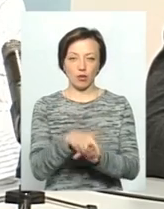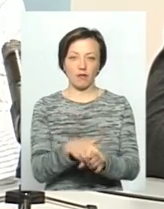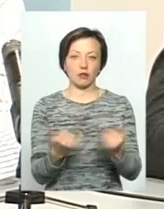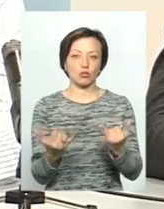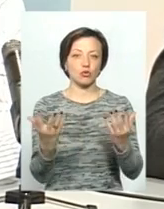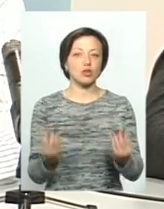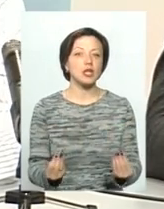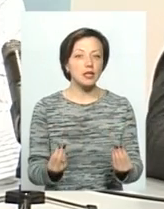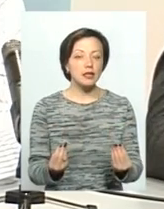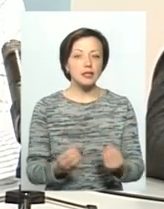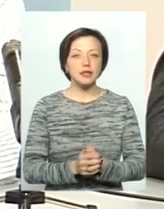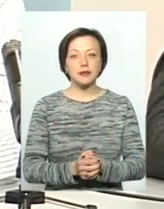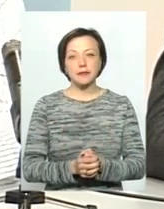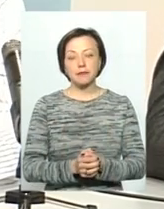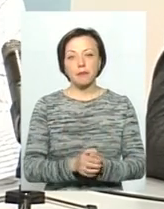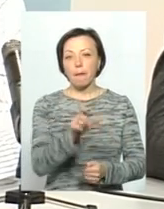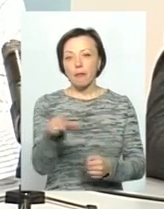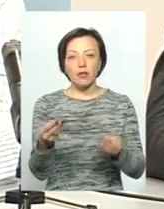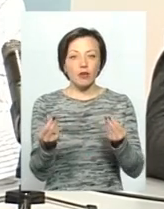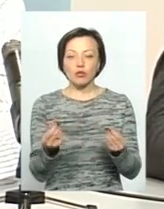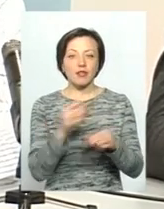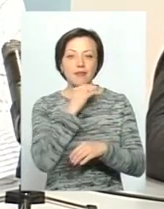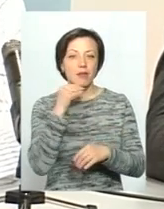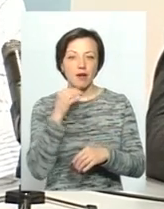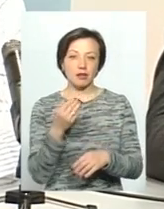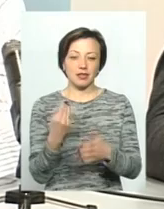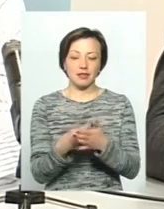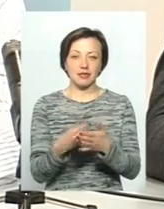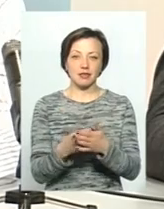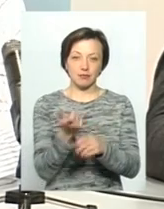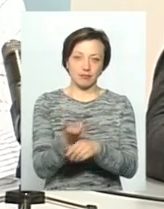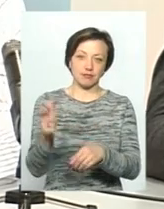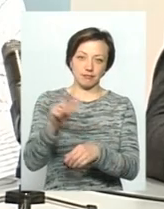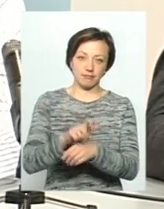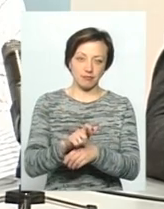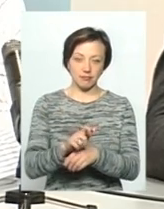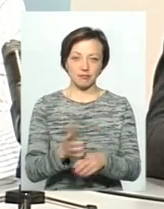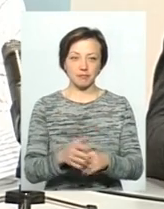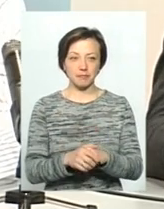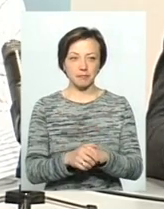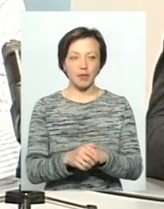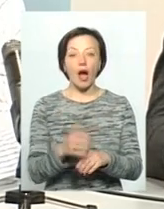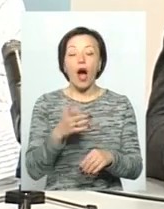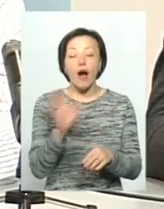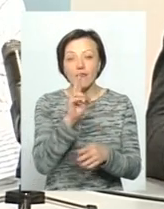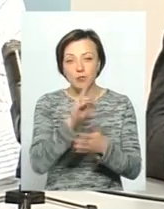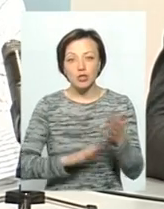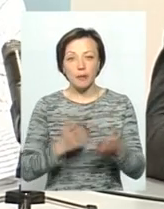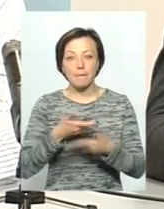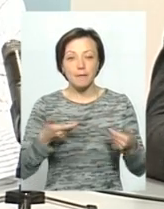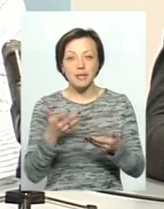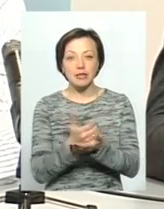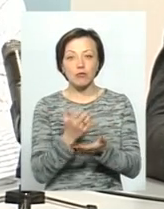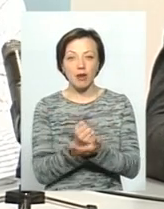сьогоднішній день. І то, що у людей грошей не дуже багато, ціни у нас націнка, ну якби заробляємо маленький відсоток,